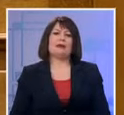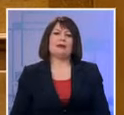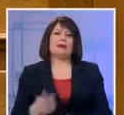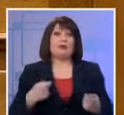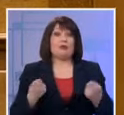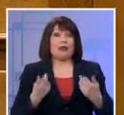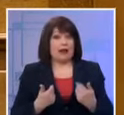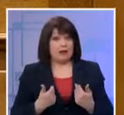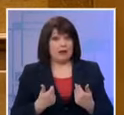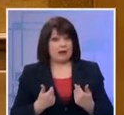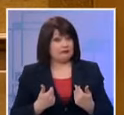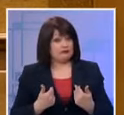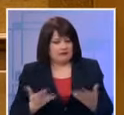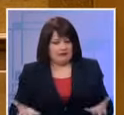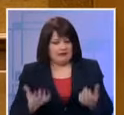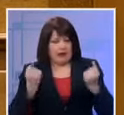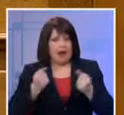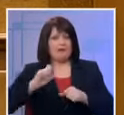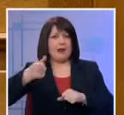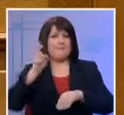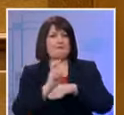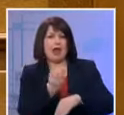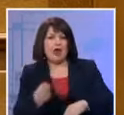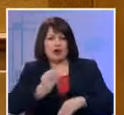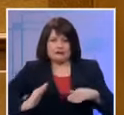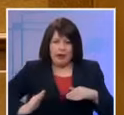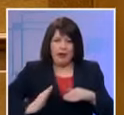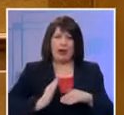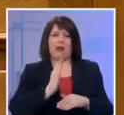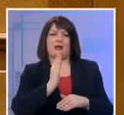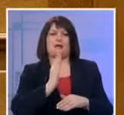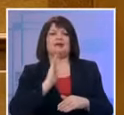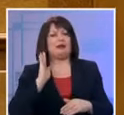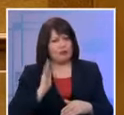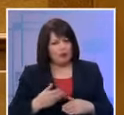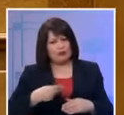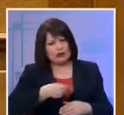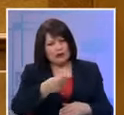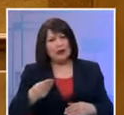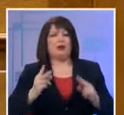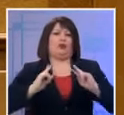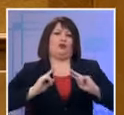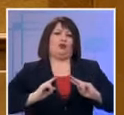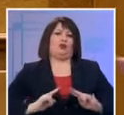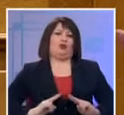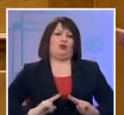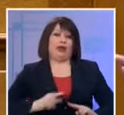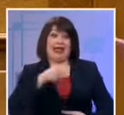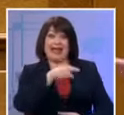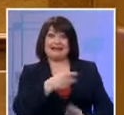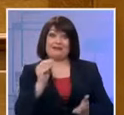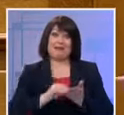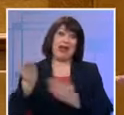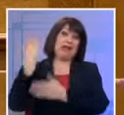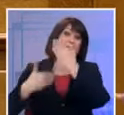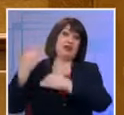εμείς. Βγάλαμε τη χώρα στα πλεονάσματα, στην ανάκαμψη, για να μπορούμε να δώσουμε από εδώ και πέρα ανακούφιση. Αν εσείς την ξαναγυρίσετε τη